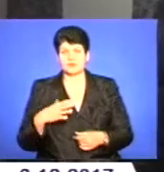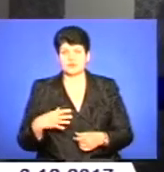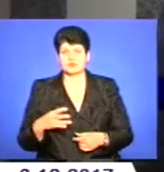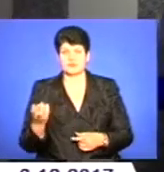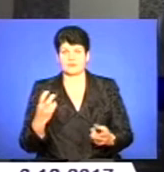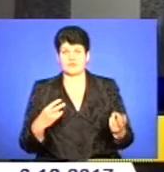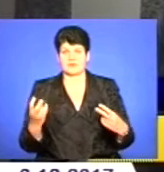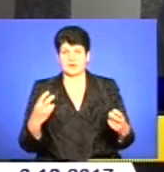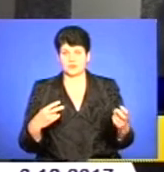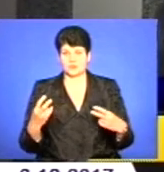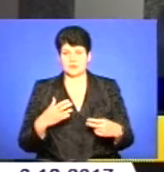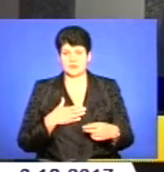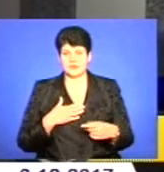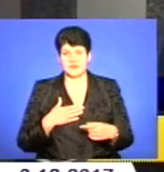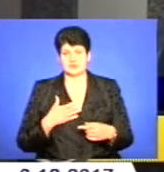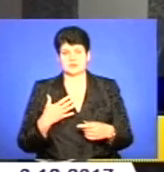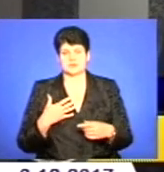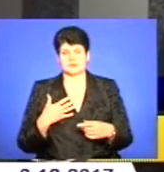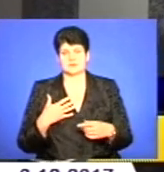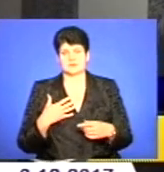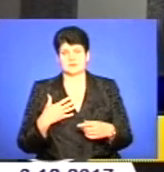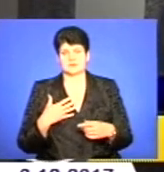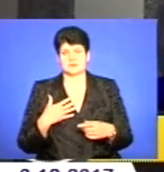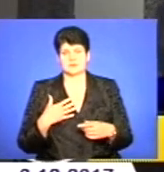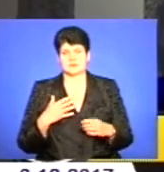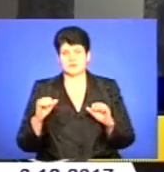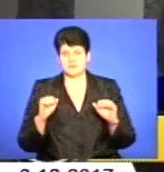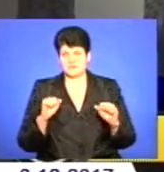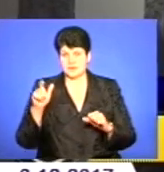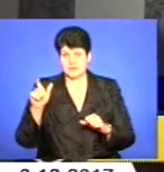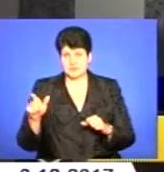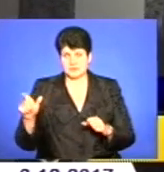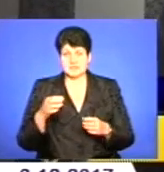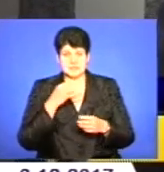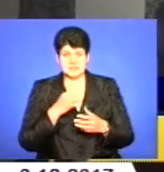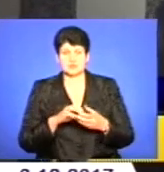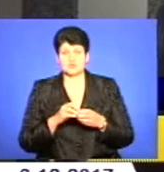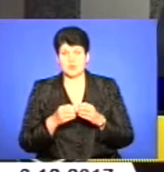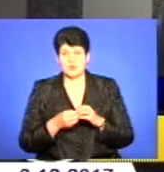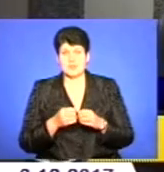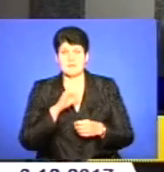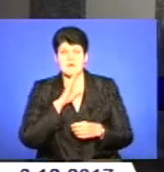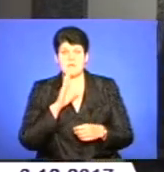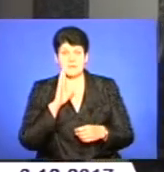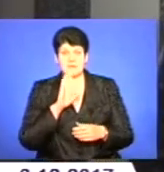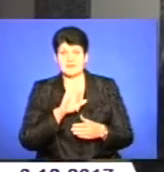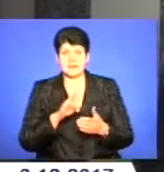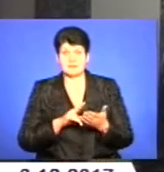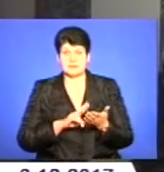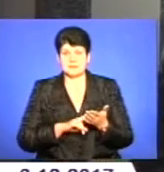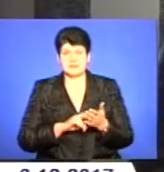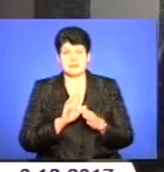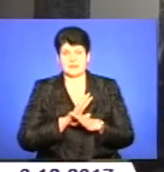вийдуть наші можновладці, да? І скажуть, що проблеми в мамів, які не прописані, не буде, вони